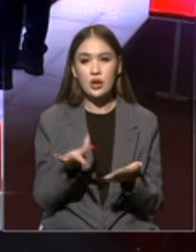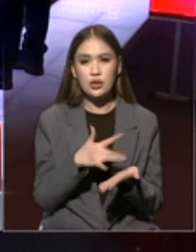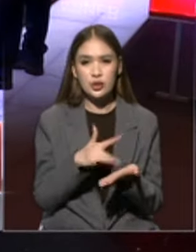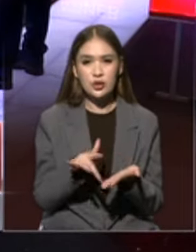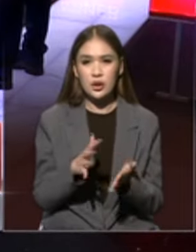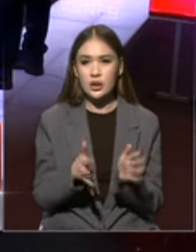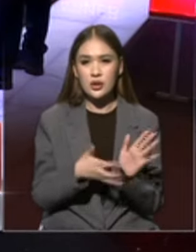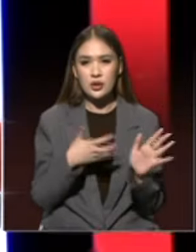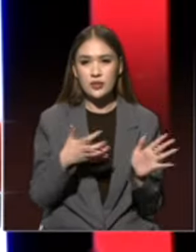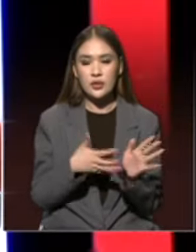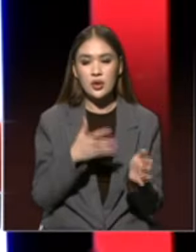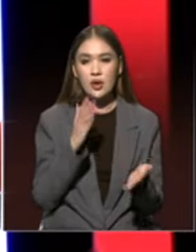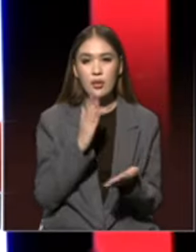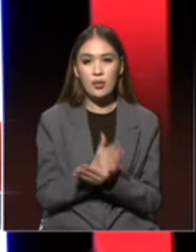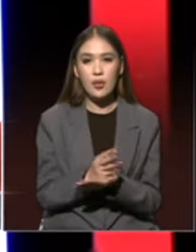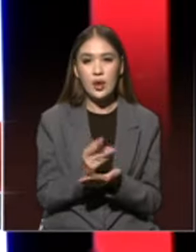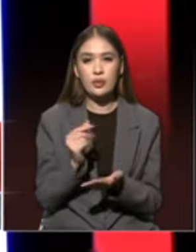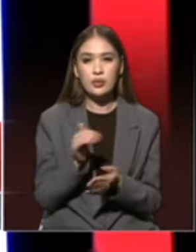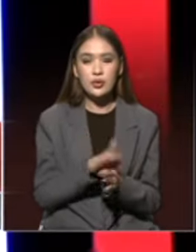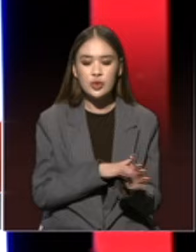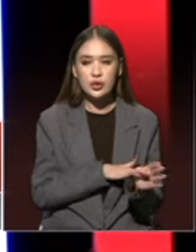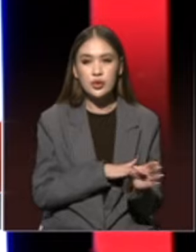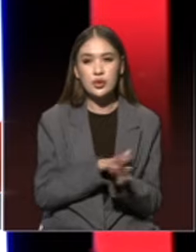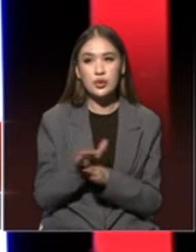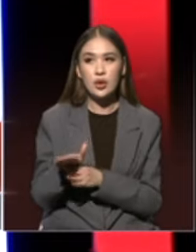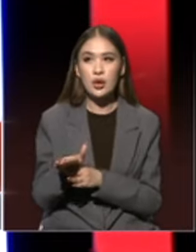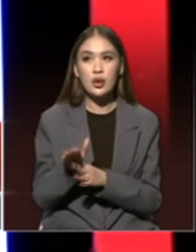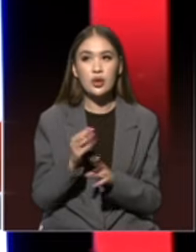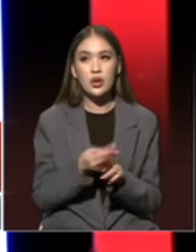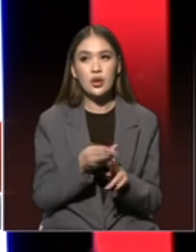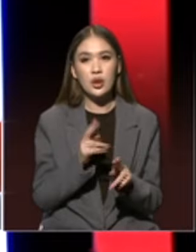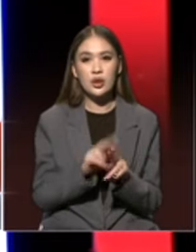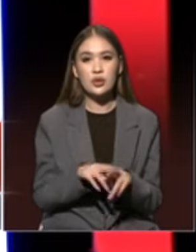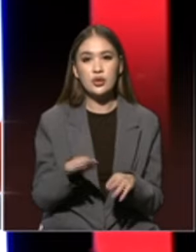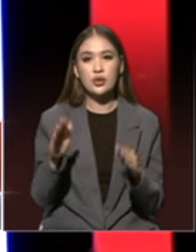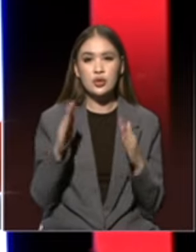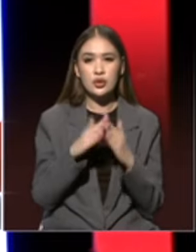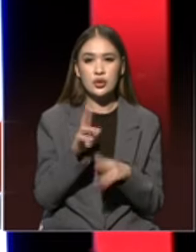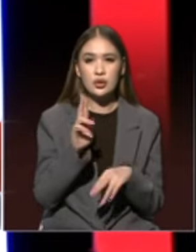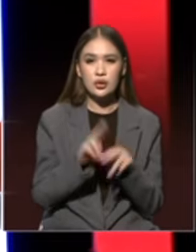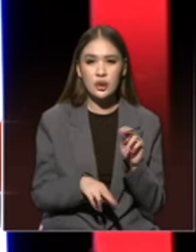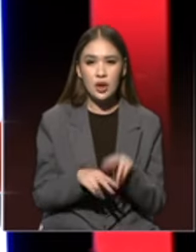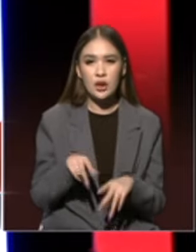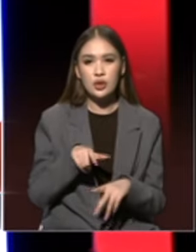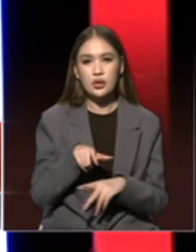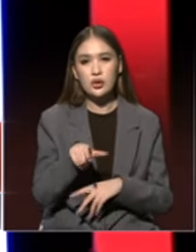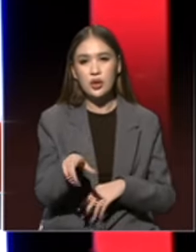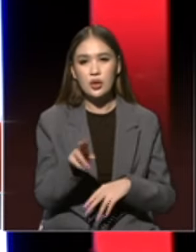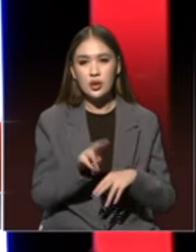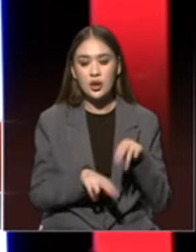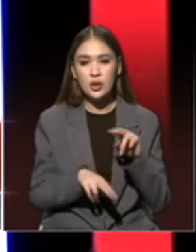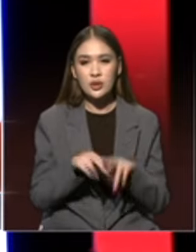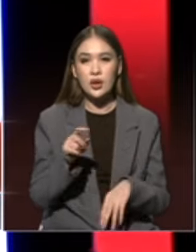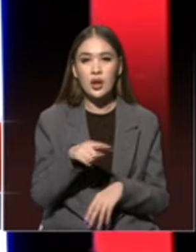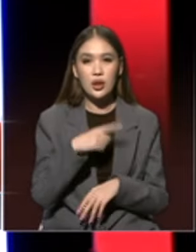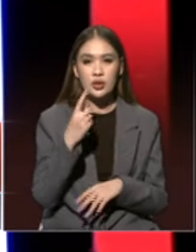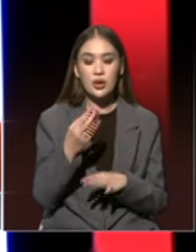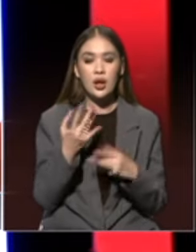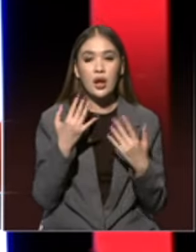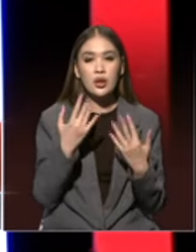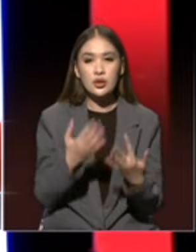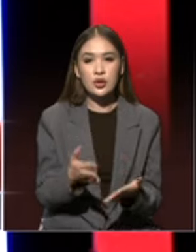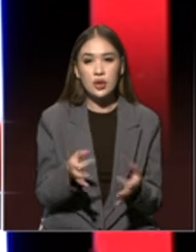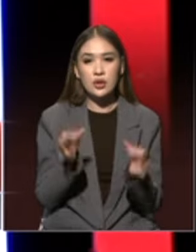байқалып тұр ғой бұл жерде. Бюджетке түгел жергілікті бюджетке үйді сал, жолды сал, жол жөнде деп жүктей салу қаншалықты